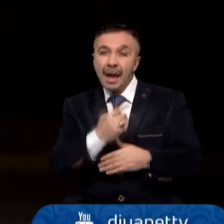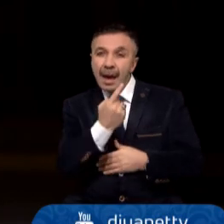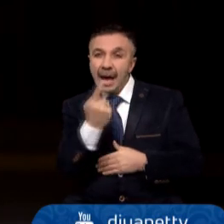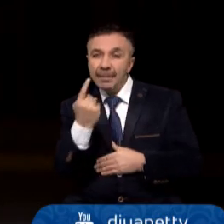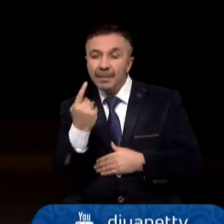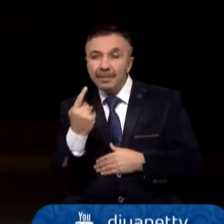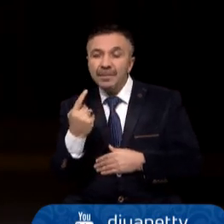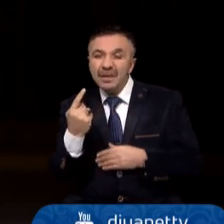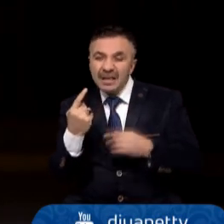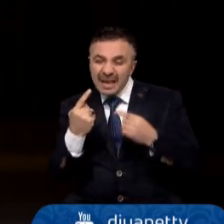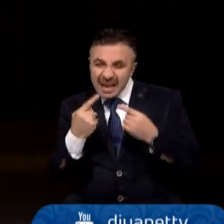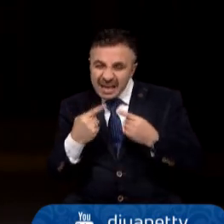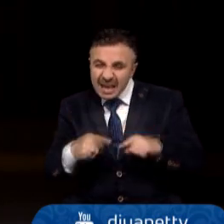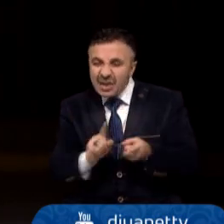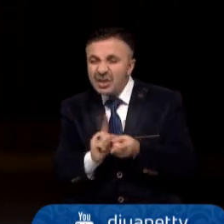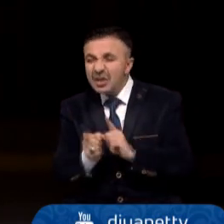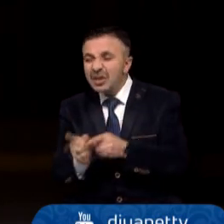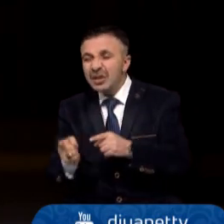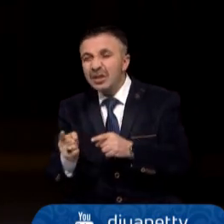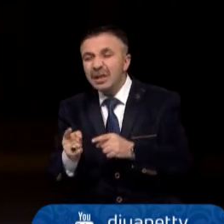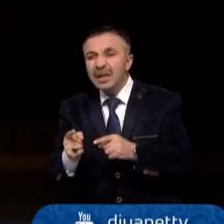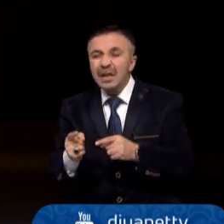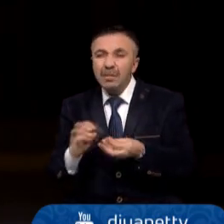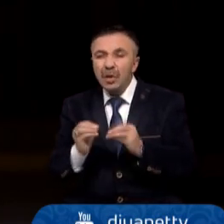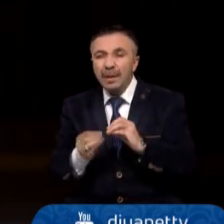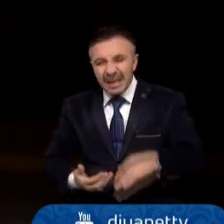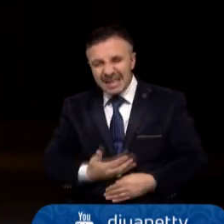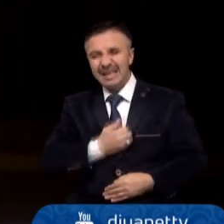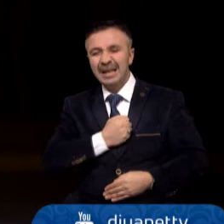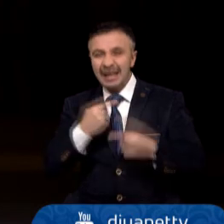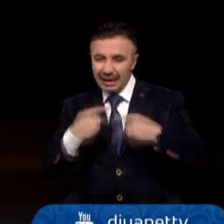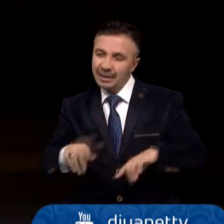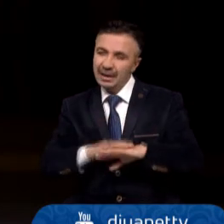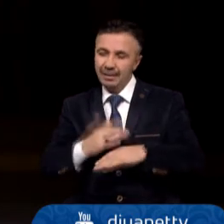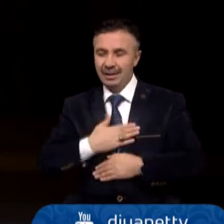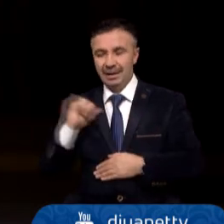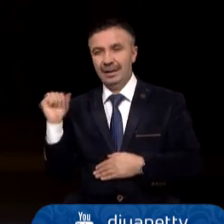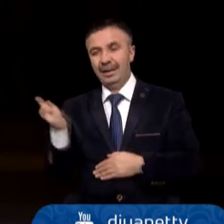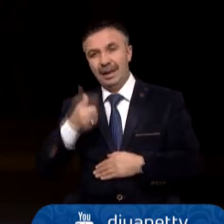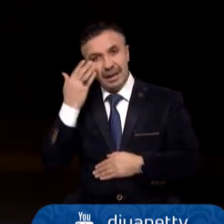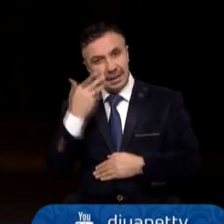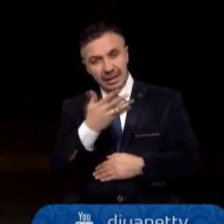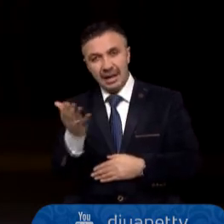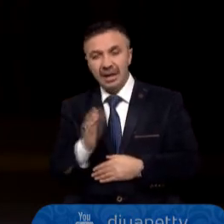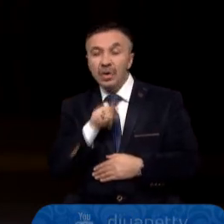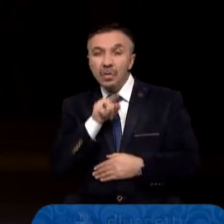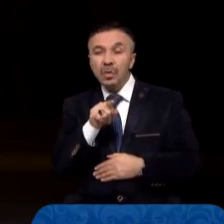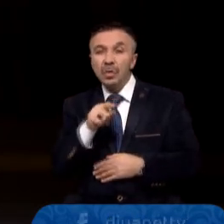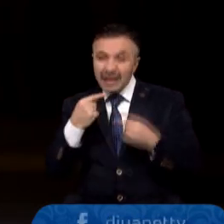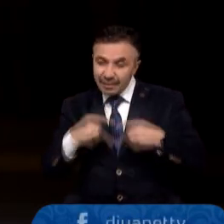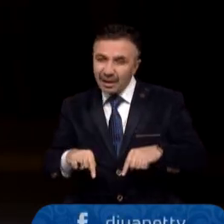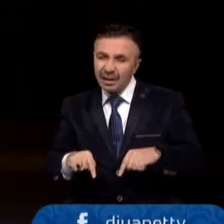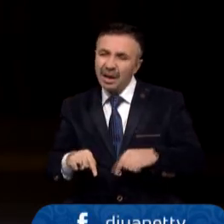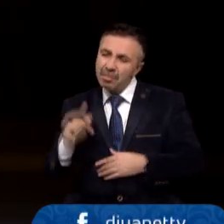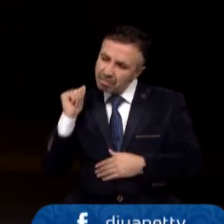Teala ve her birimizi değişik sıkıntılarla imtihan eder Çok saygıdeğer izleyicileri